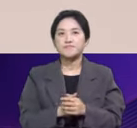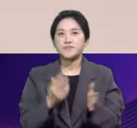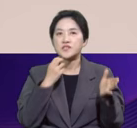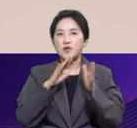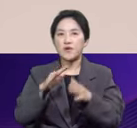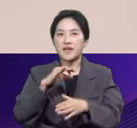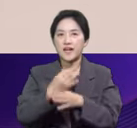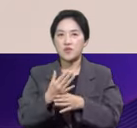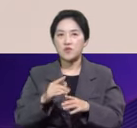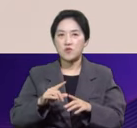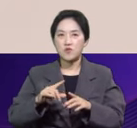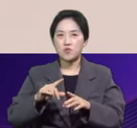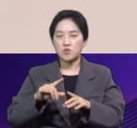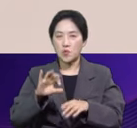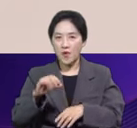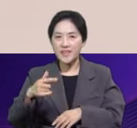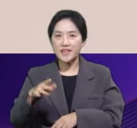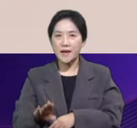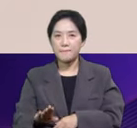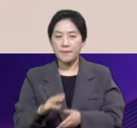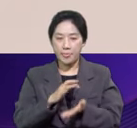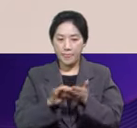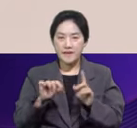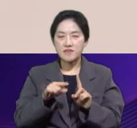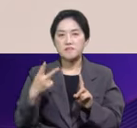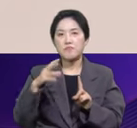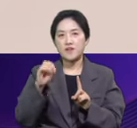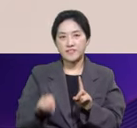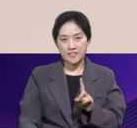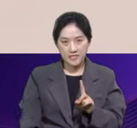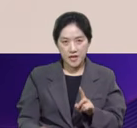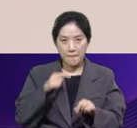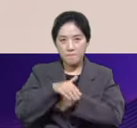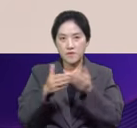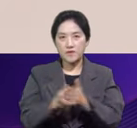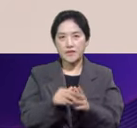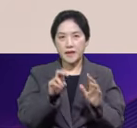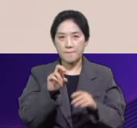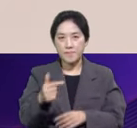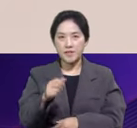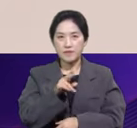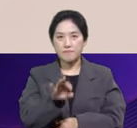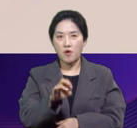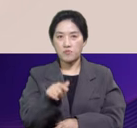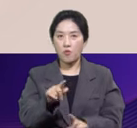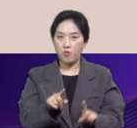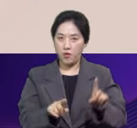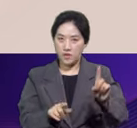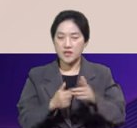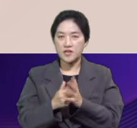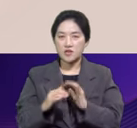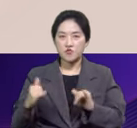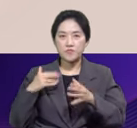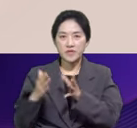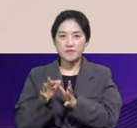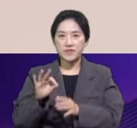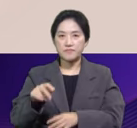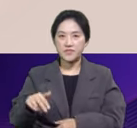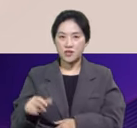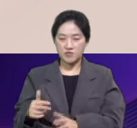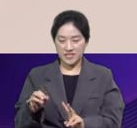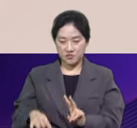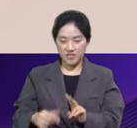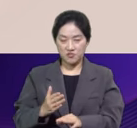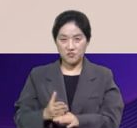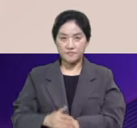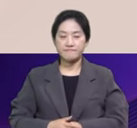경기 안양 동안 갑입니다. 개표 2.1% 진행됐습니다. 민주당 민경덕 후보 우세하고요. 국민의힘 임재훈 후보 2위를